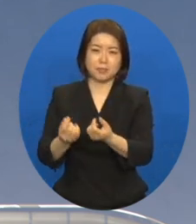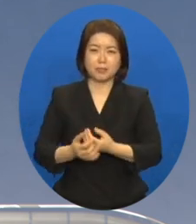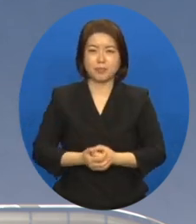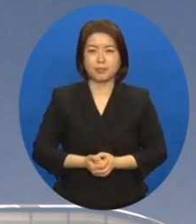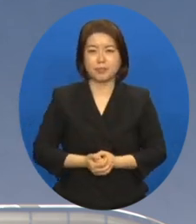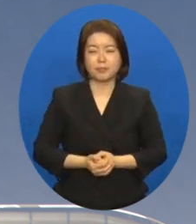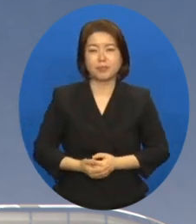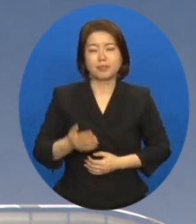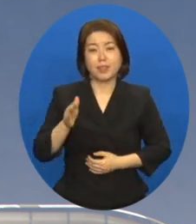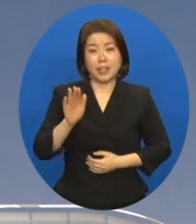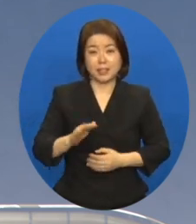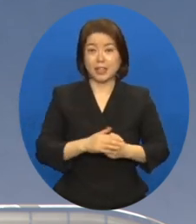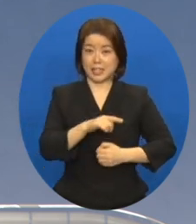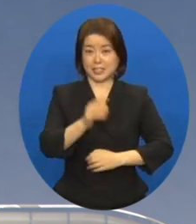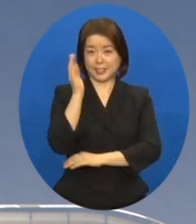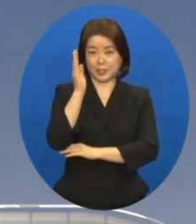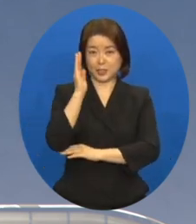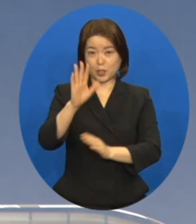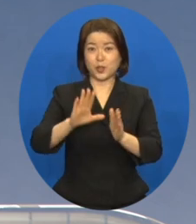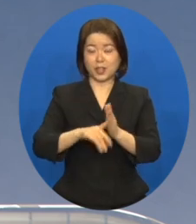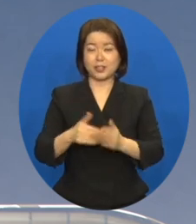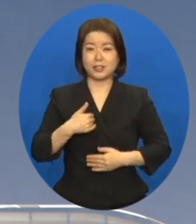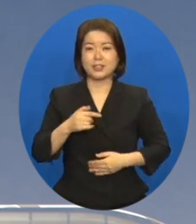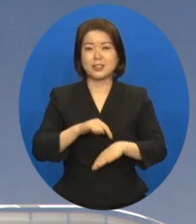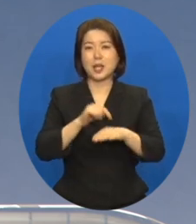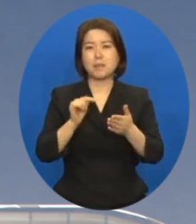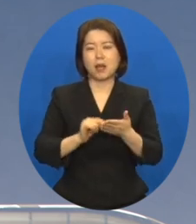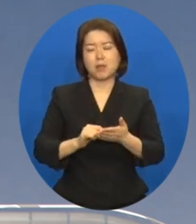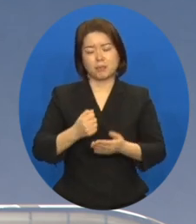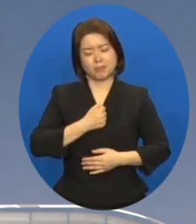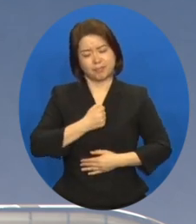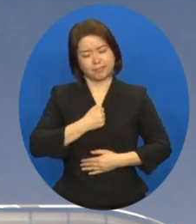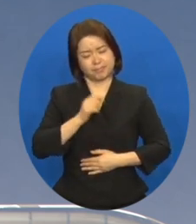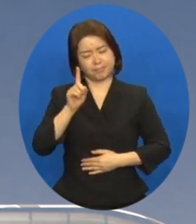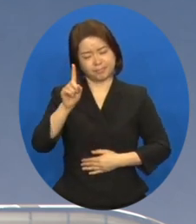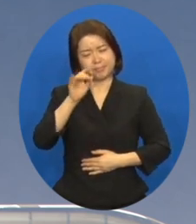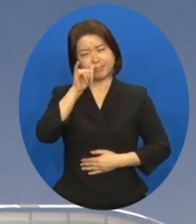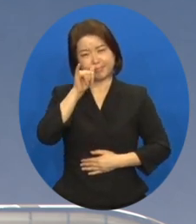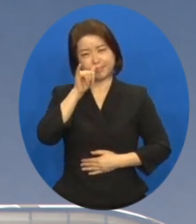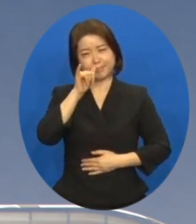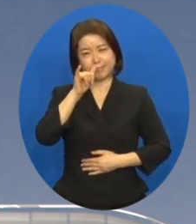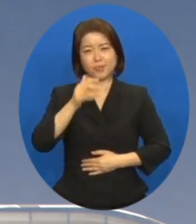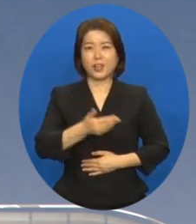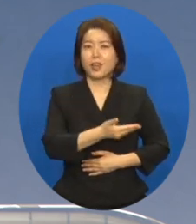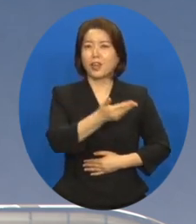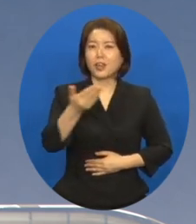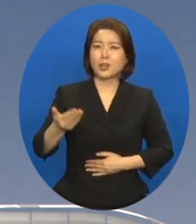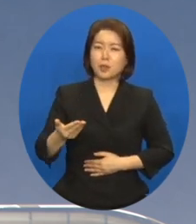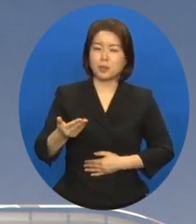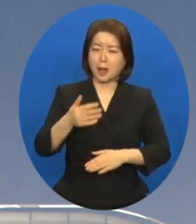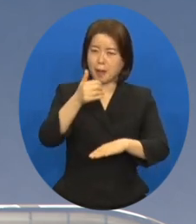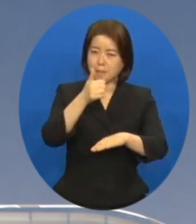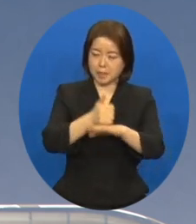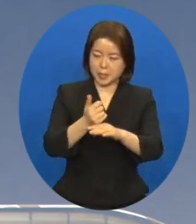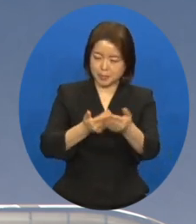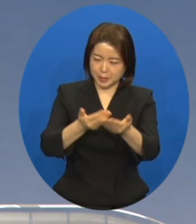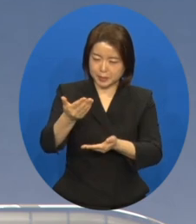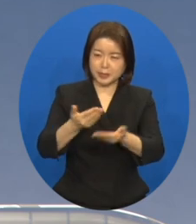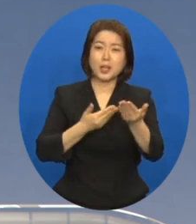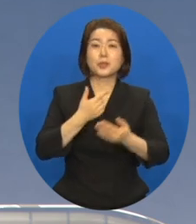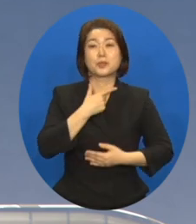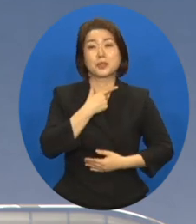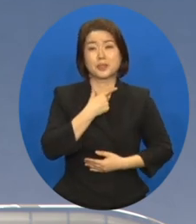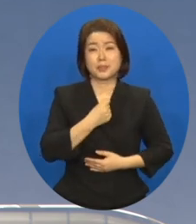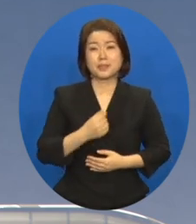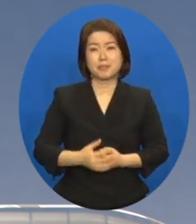자, 그런데 오늘 이 설교를 하면서 제 마음에 답답한 것이 하나 있습니다. 그걸 여러분들과 좀 마지막으로 좀 나누려고